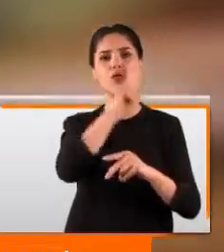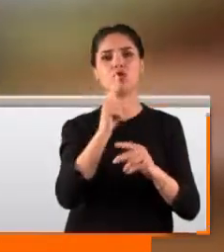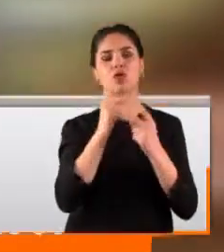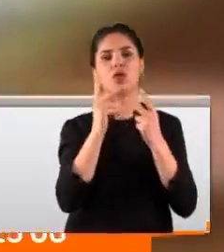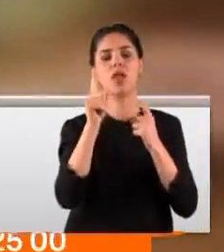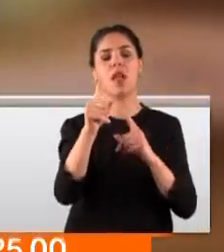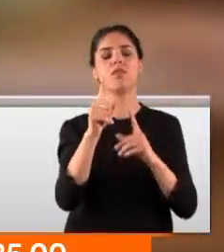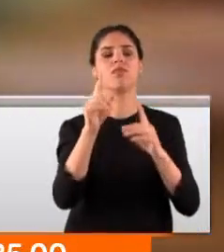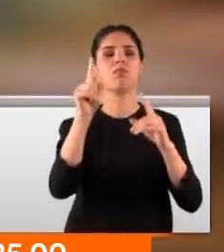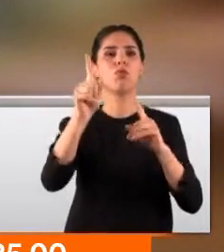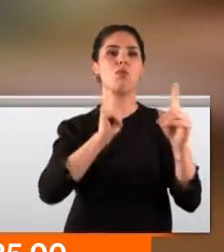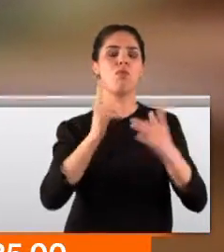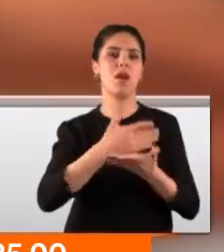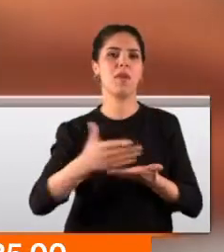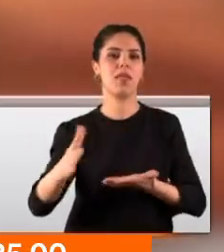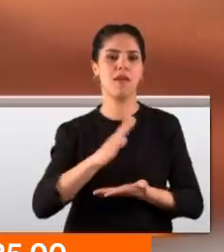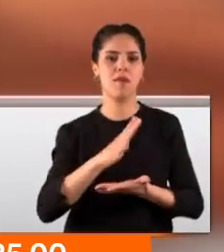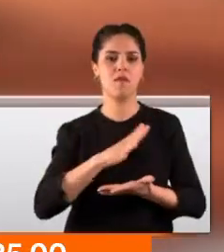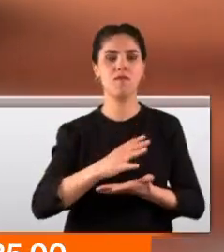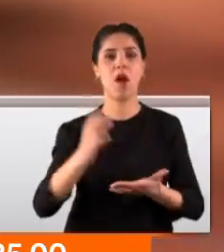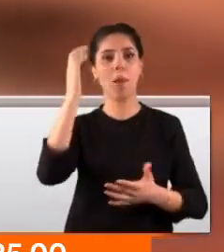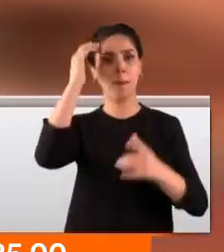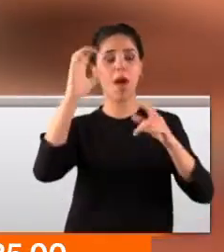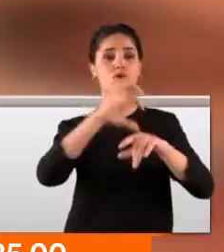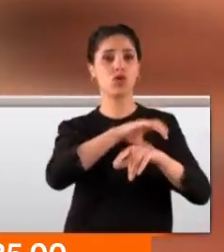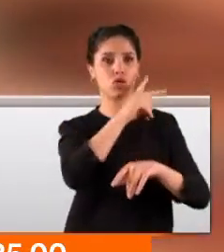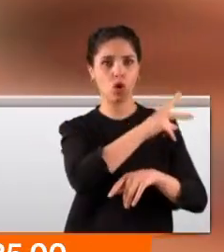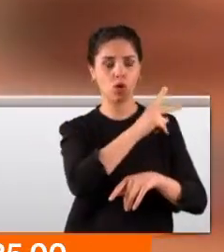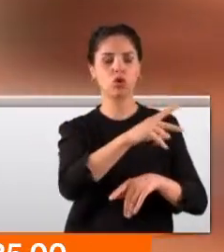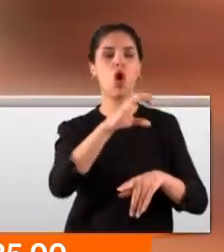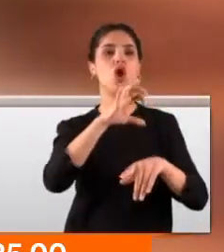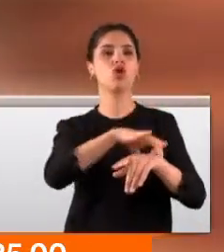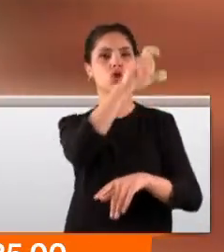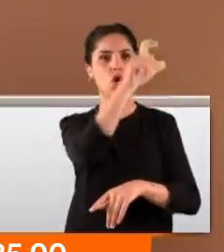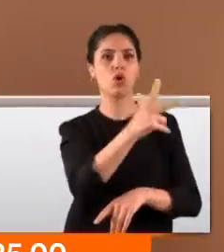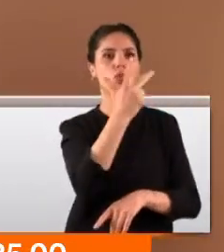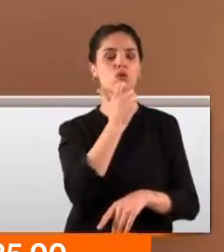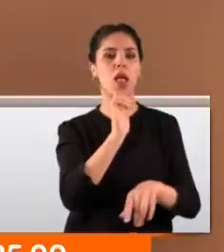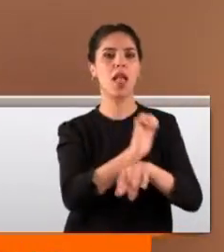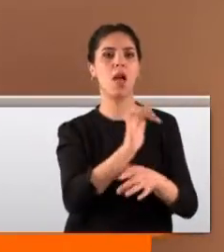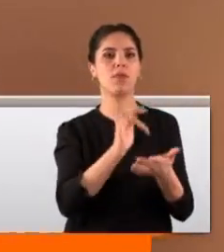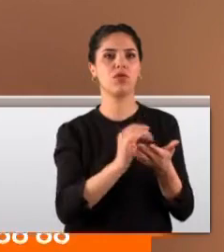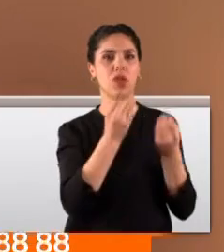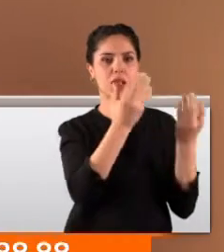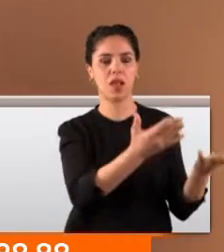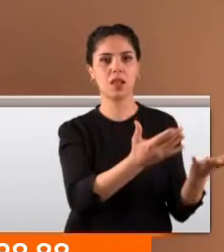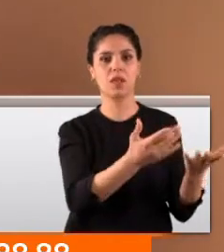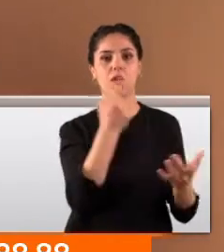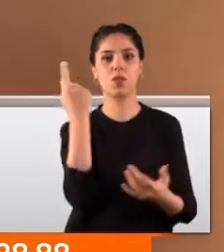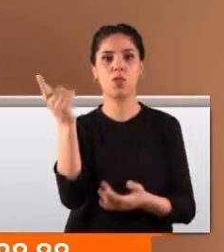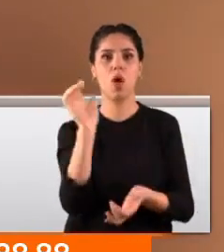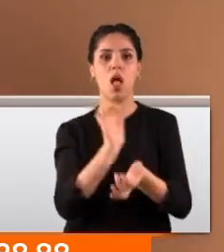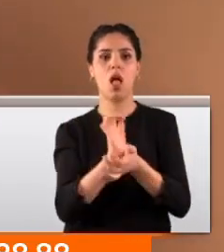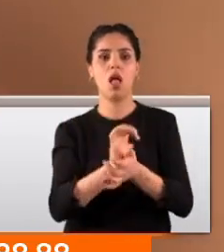çıkarmış, yargı süreci devam ediyordu. Başhekim ve o doktora 3 yıl hapis cezası verildi. Mahkemeden çıkan karar acılı